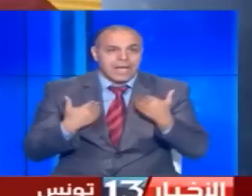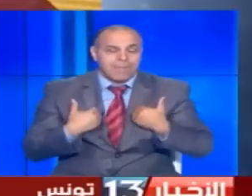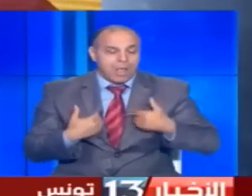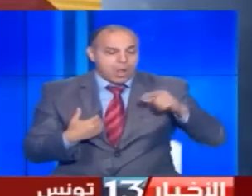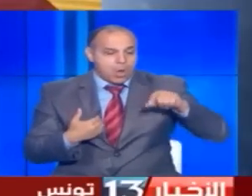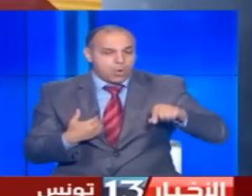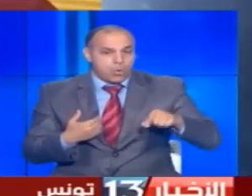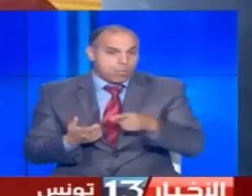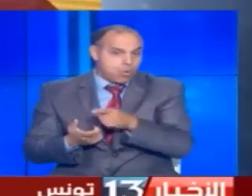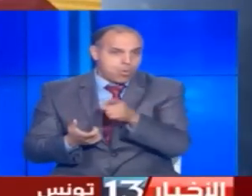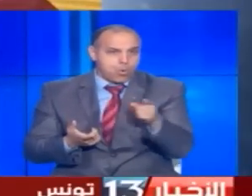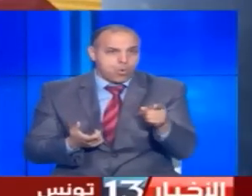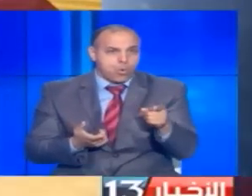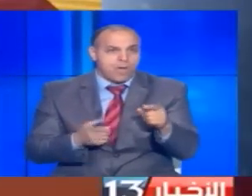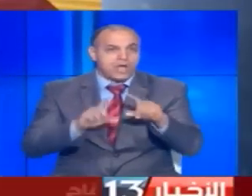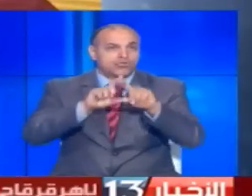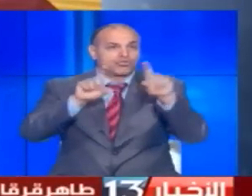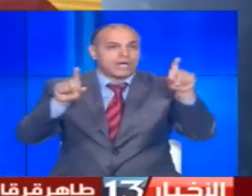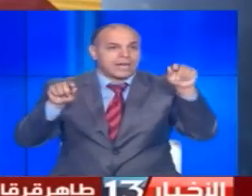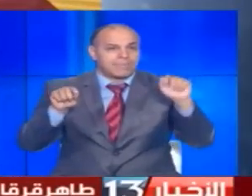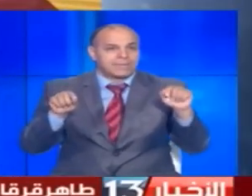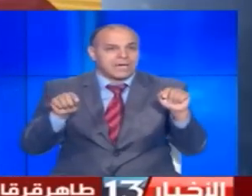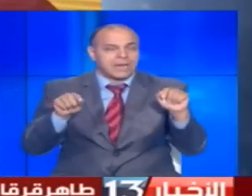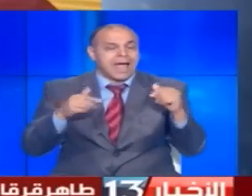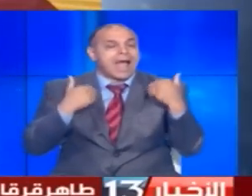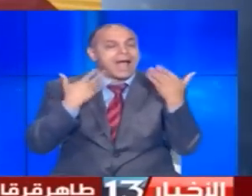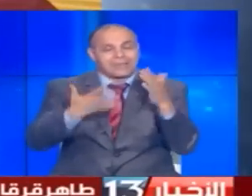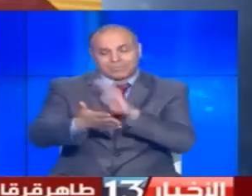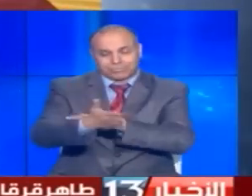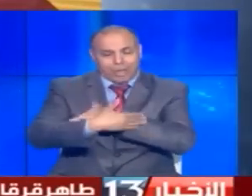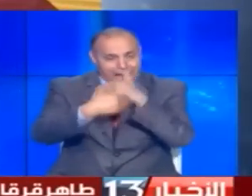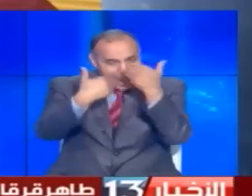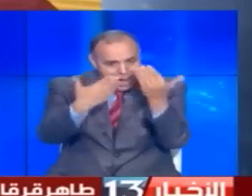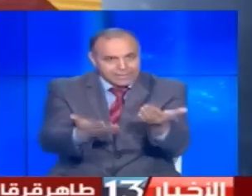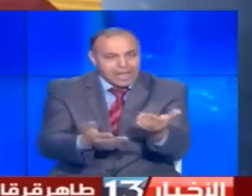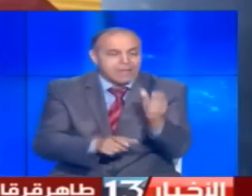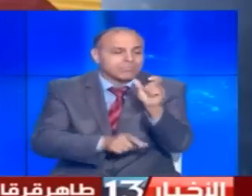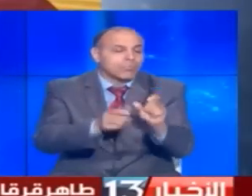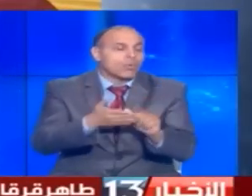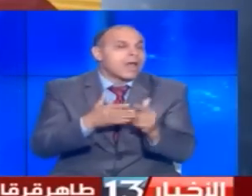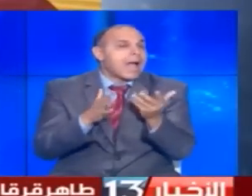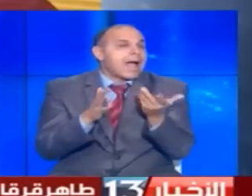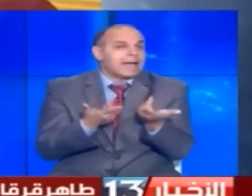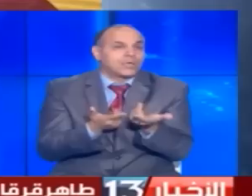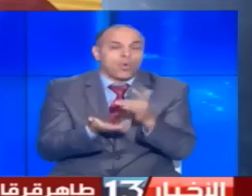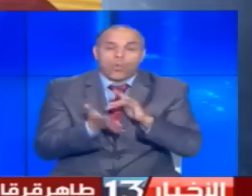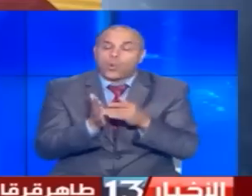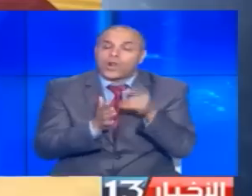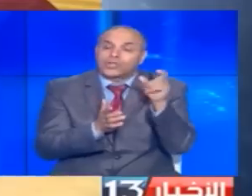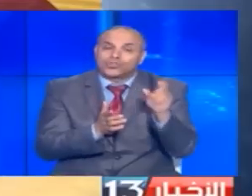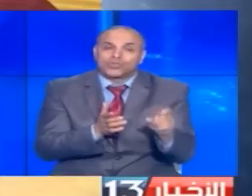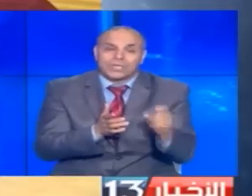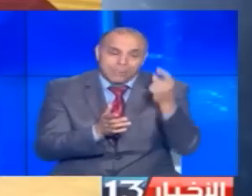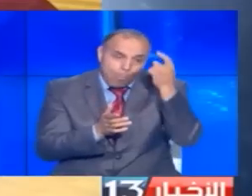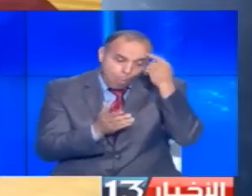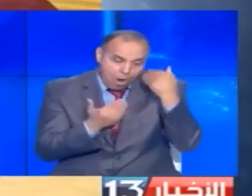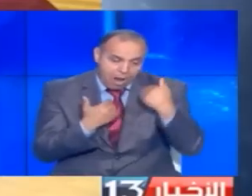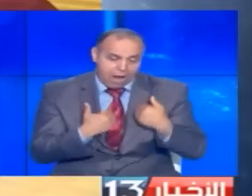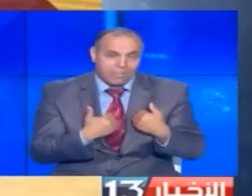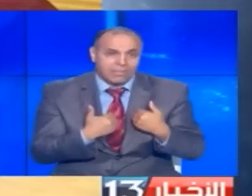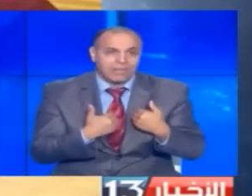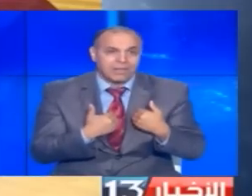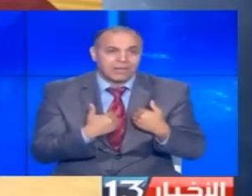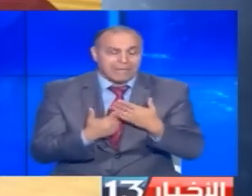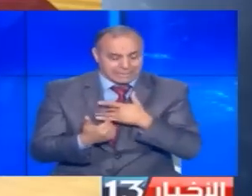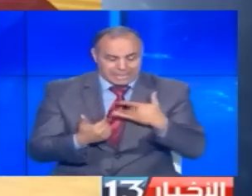باش يكون الشعار متاعنا هو التبرع بالأعضاء قضية مجتمع، على خاطر كل إنسان من الموقع متاعه ماهوش قضية متاع